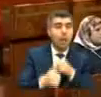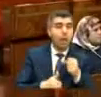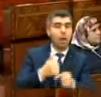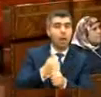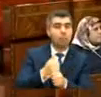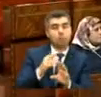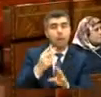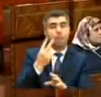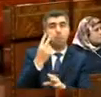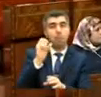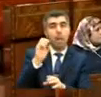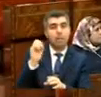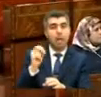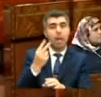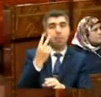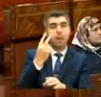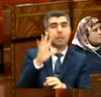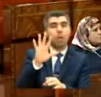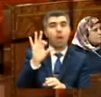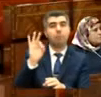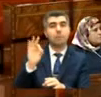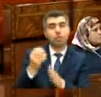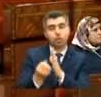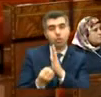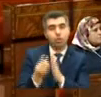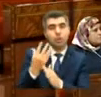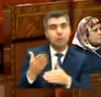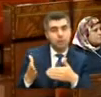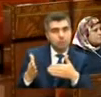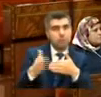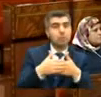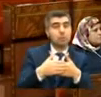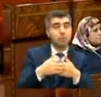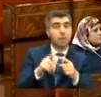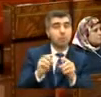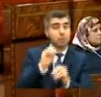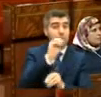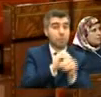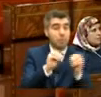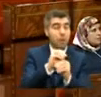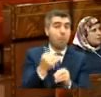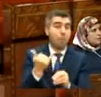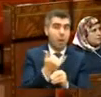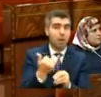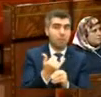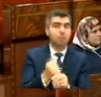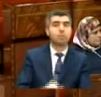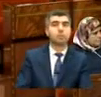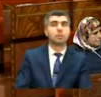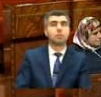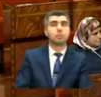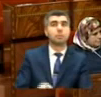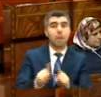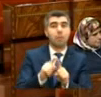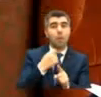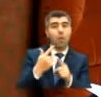يقرب من 200 حتى 250 جداد اللي هما كيخصهم يتسدوا باش يتصوبوا. فلذلك فمسألة ديال